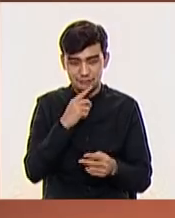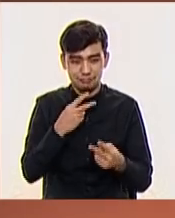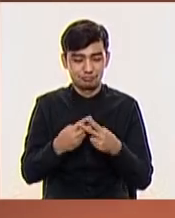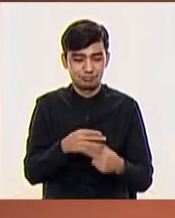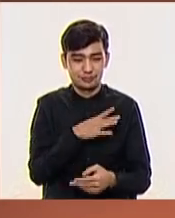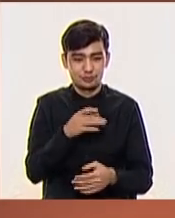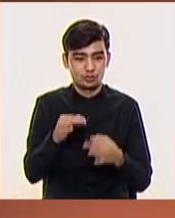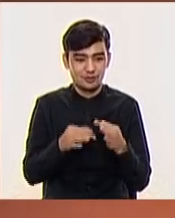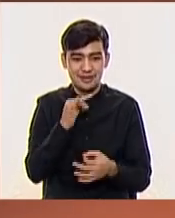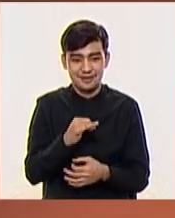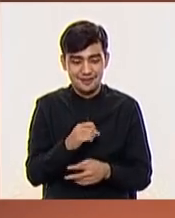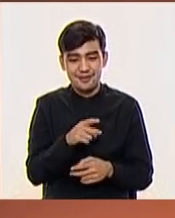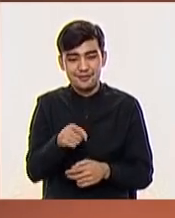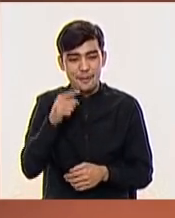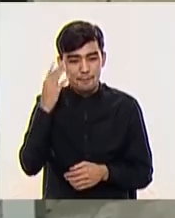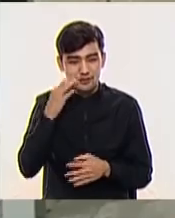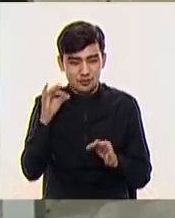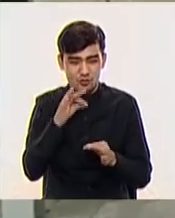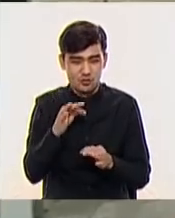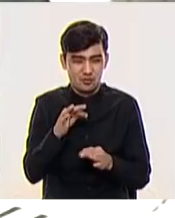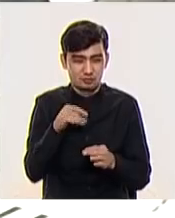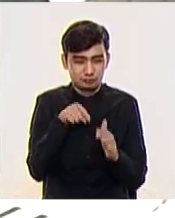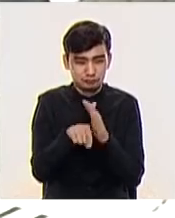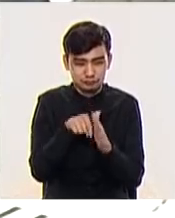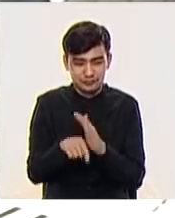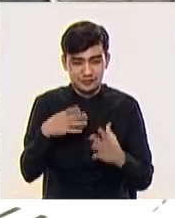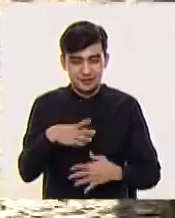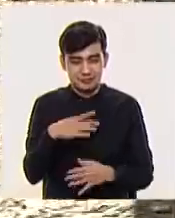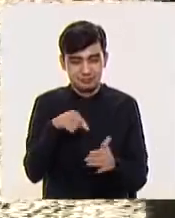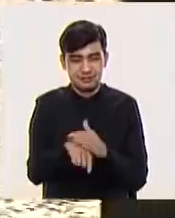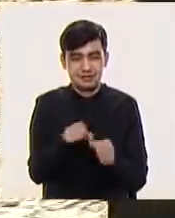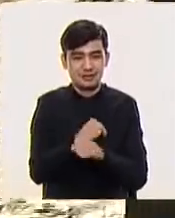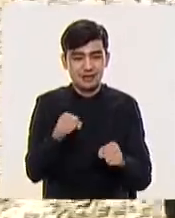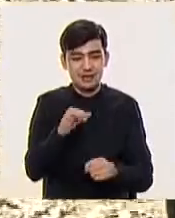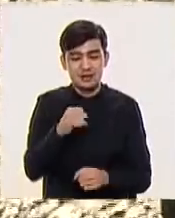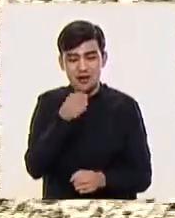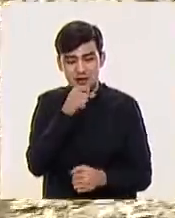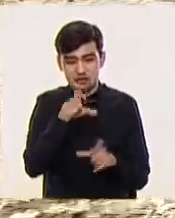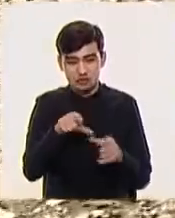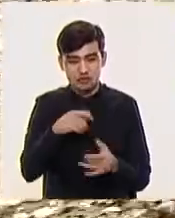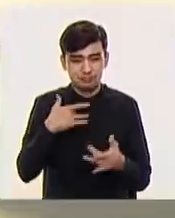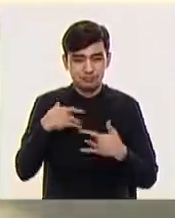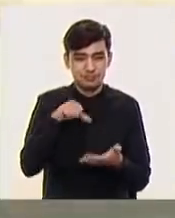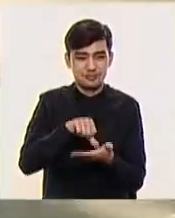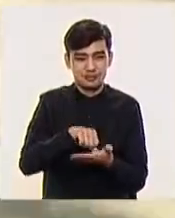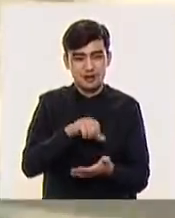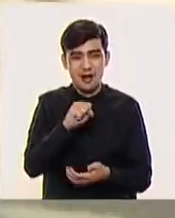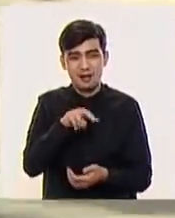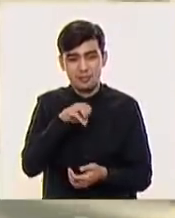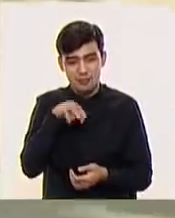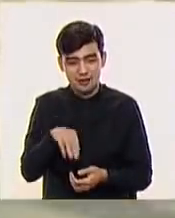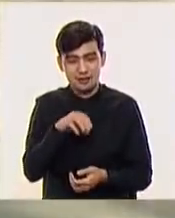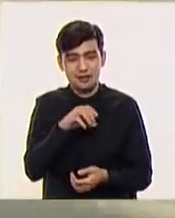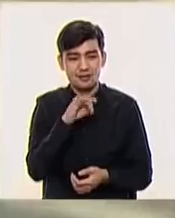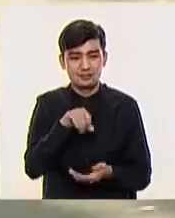кетті. Яғни олардың кіріспейтін саласы аз. Соған қарамастан актер әрі сықақшы Алмат Сақатов өнер